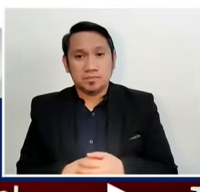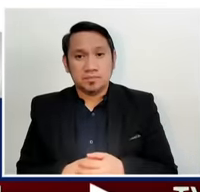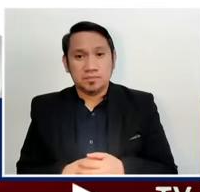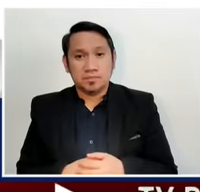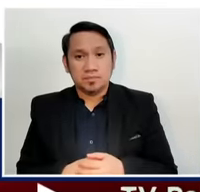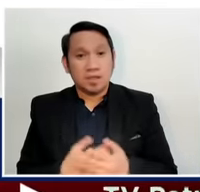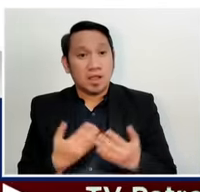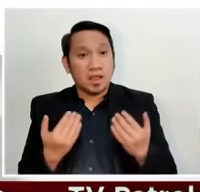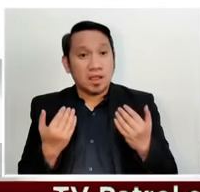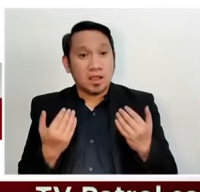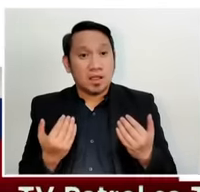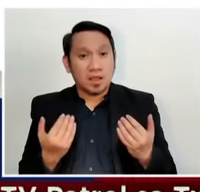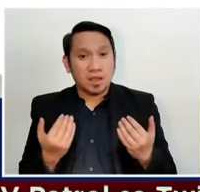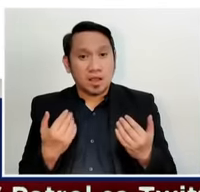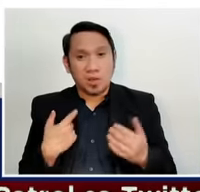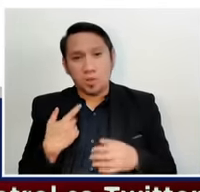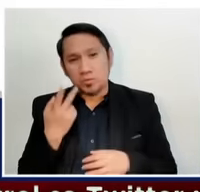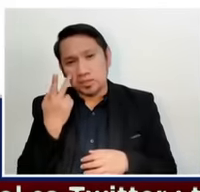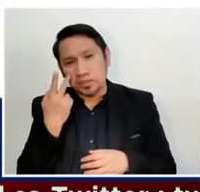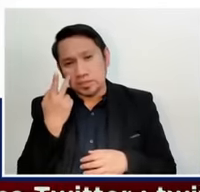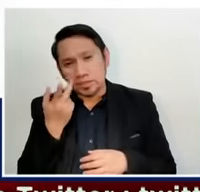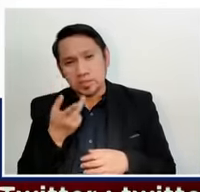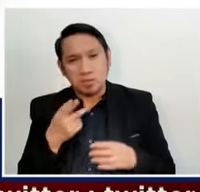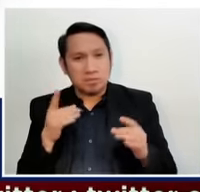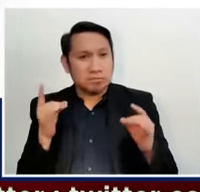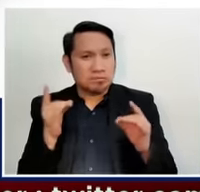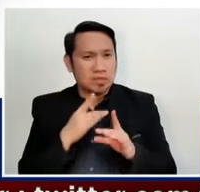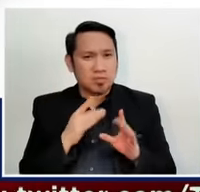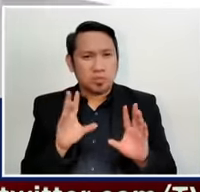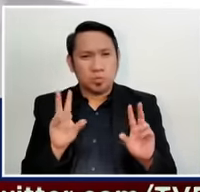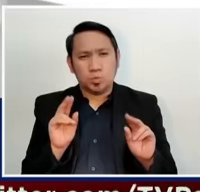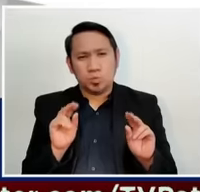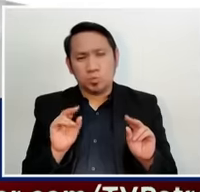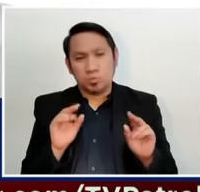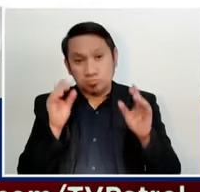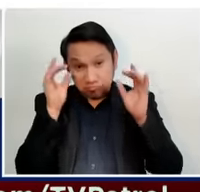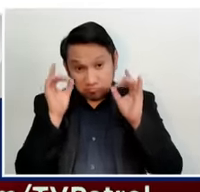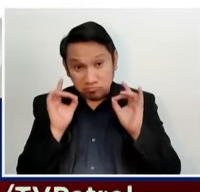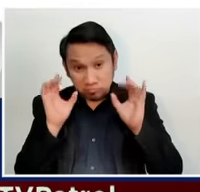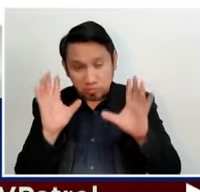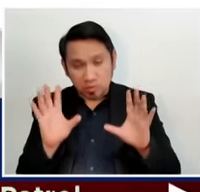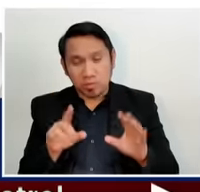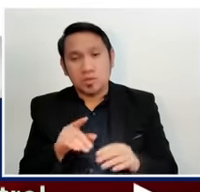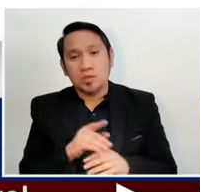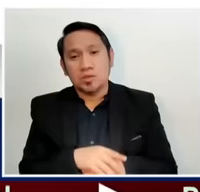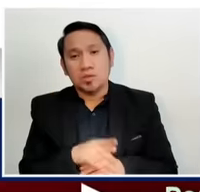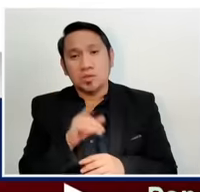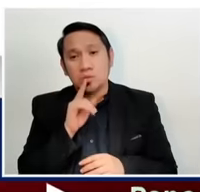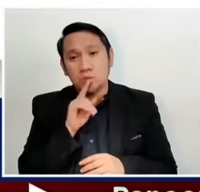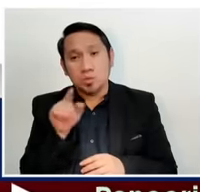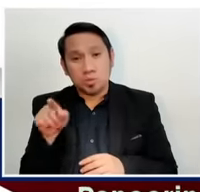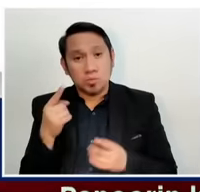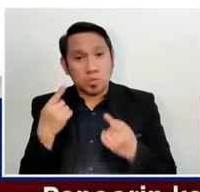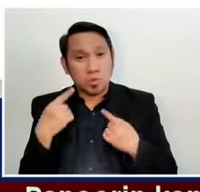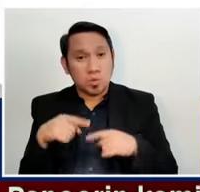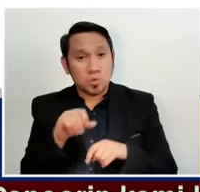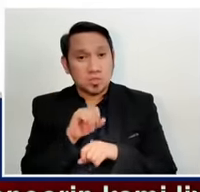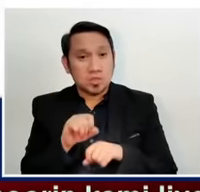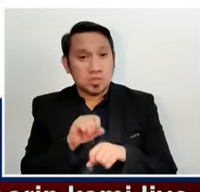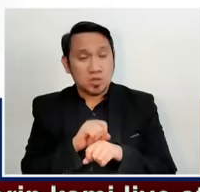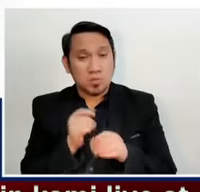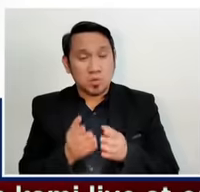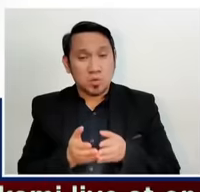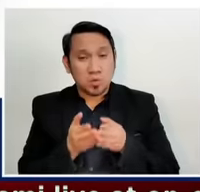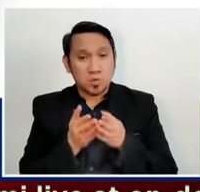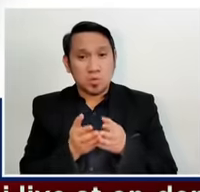Sa ngayon, walang nakikitang anggulo ng terorismo ang mga otoridad at natukoy nila na patungong Singapore ang barko. Tinatayang aabot